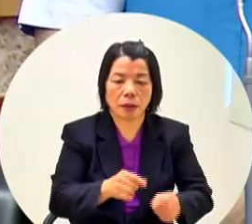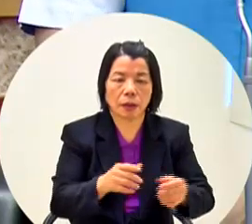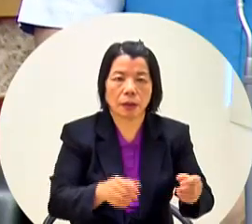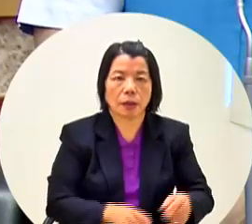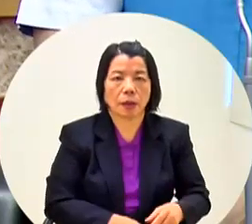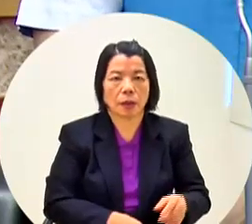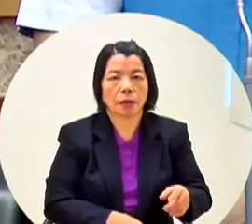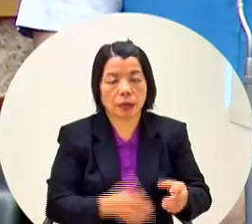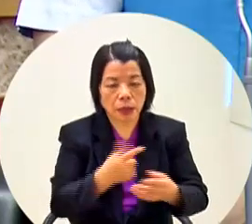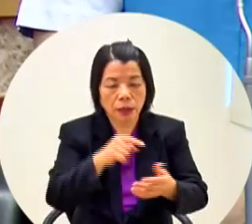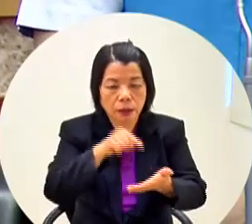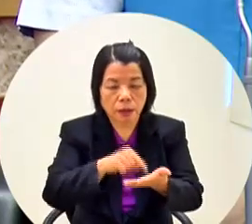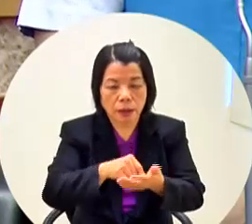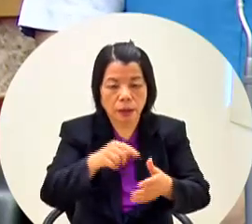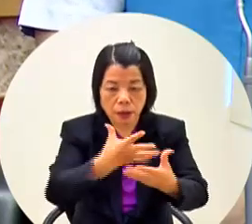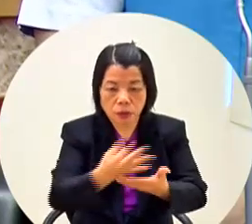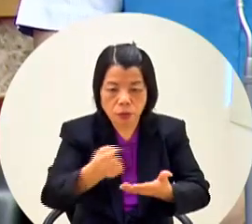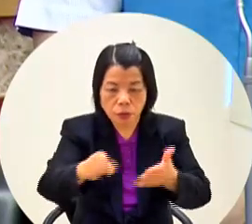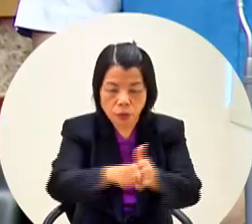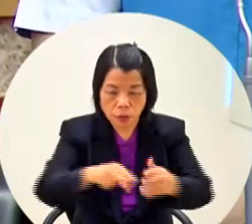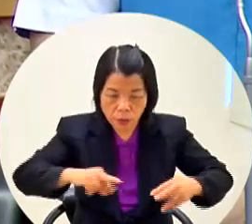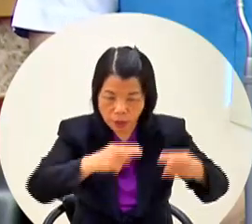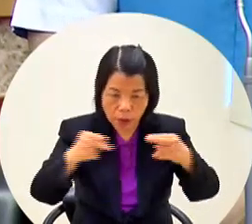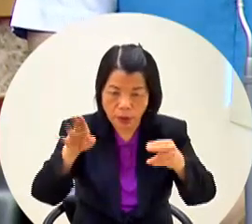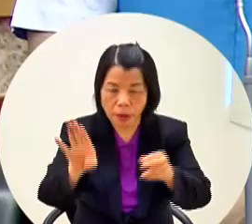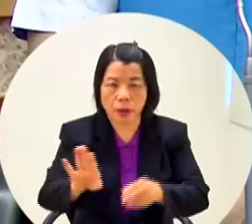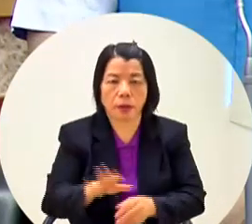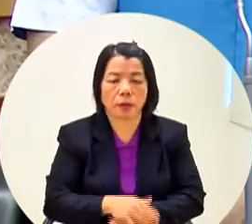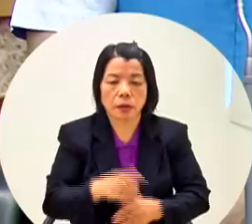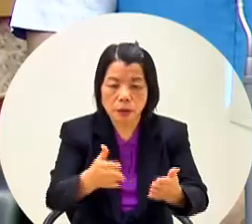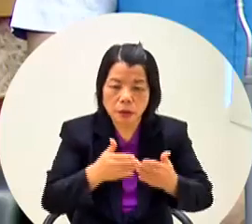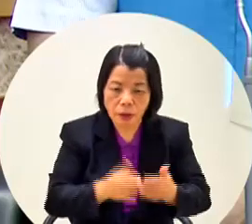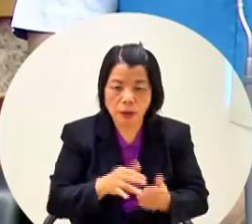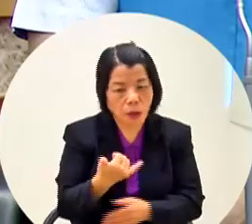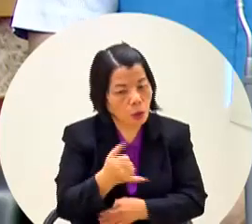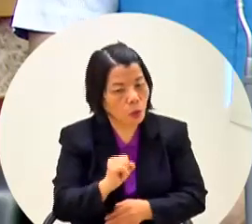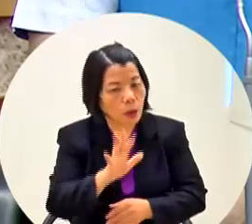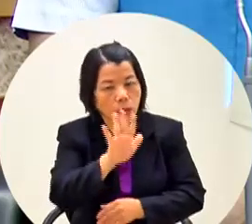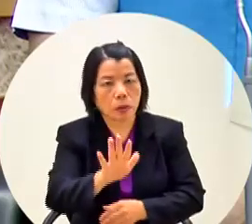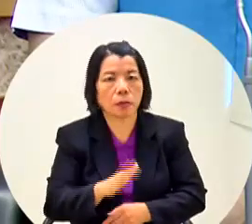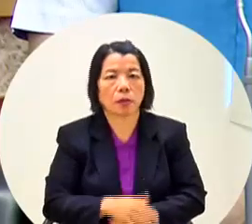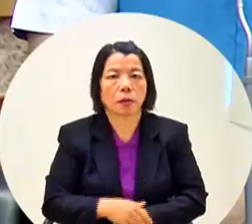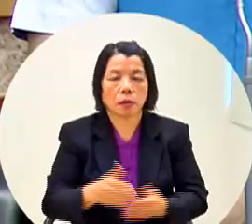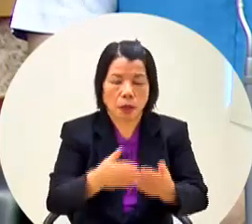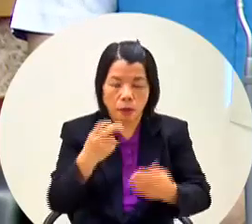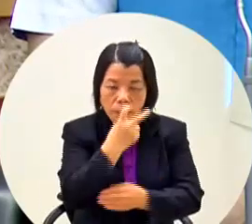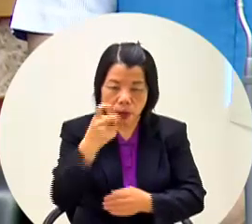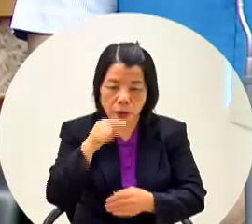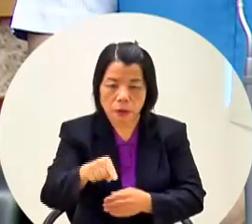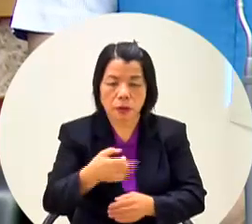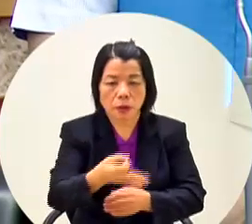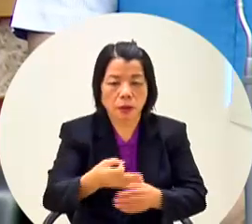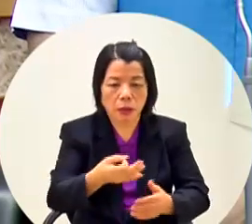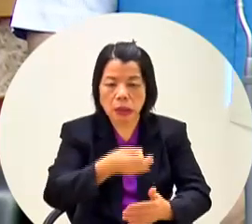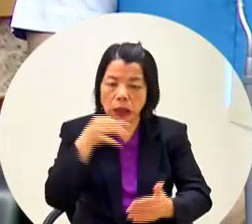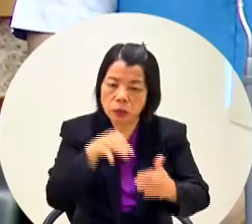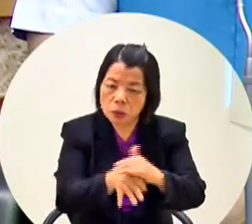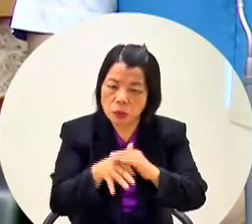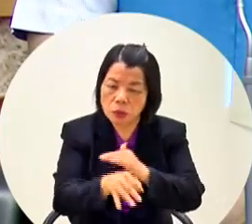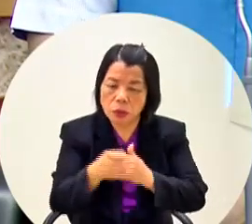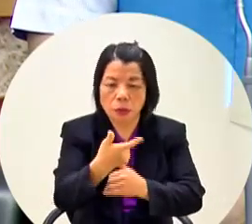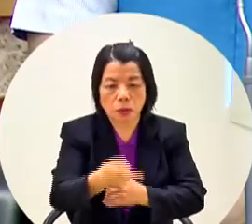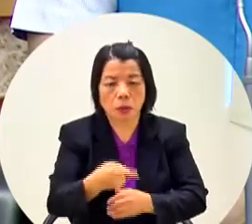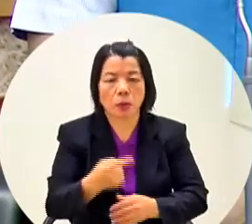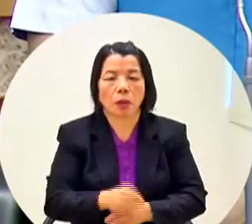数，有修改了。这些方案有各有优缺，发现金是好，流动性最高，但是可能拿来储蓄不一定消费。消费